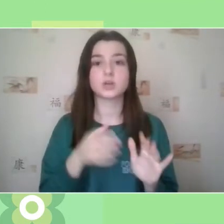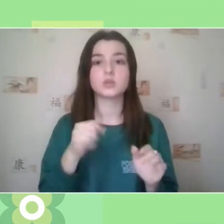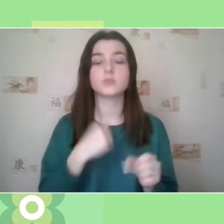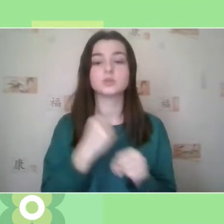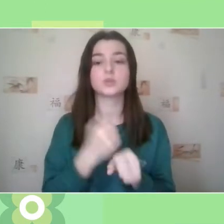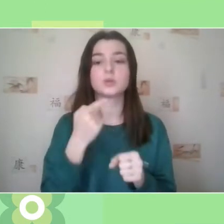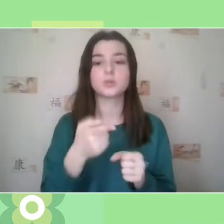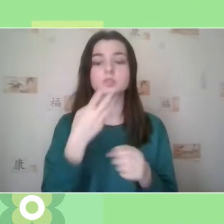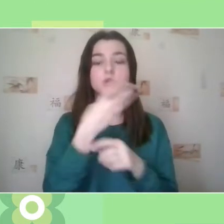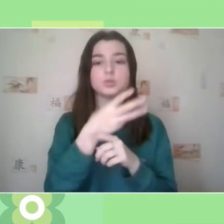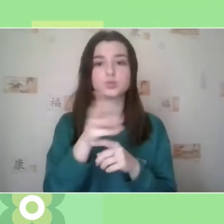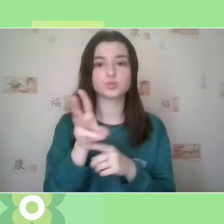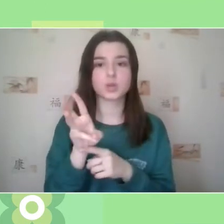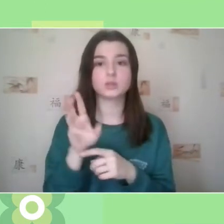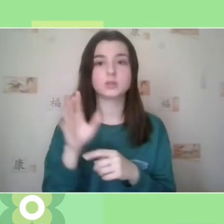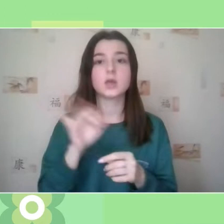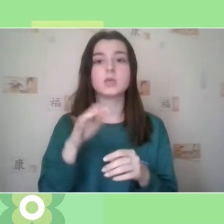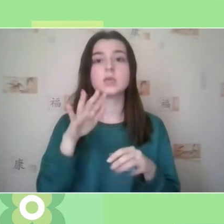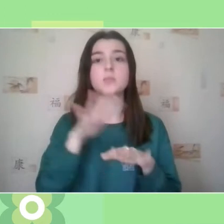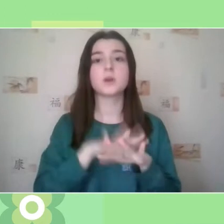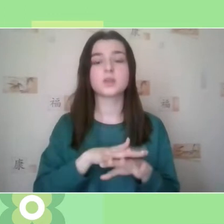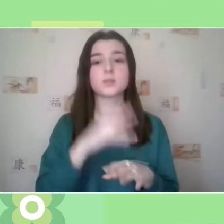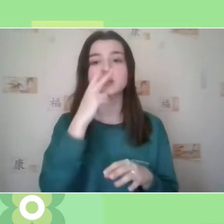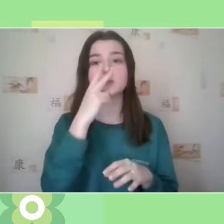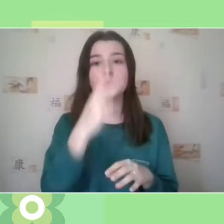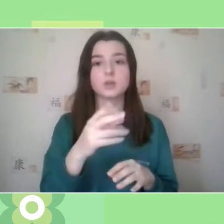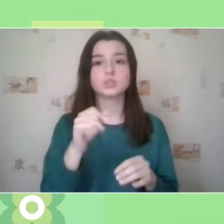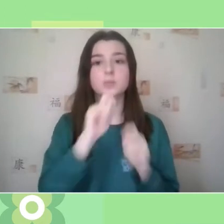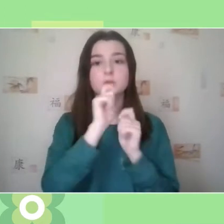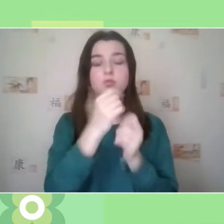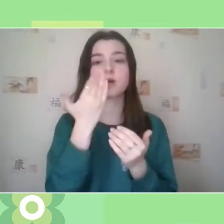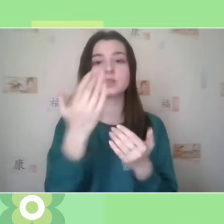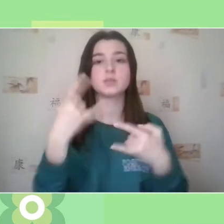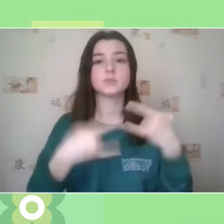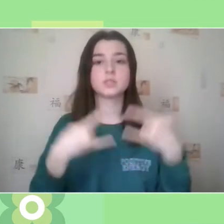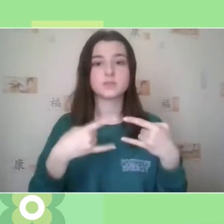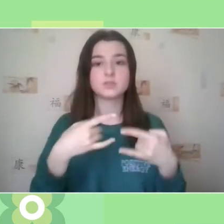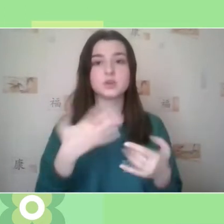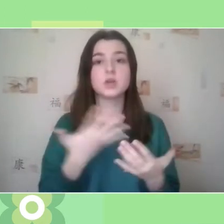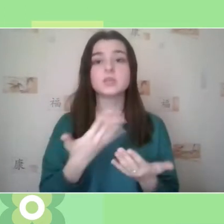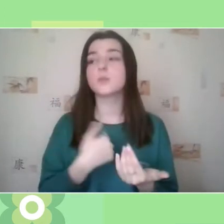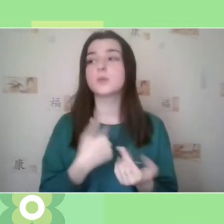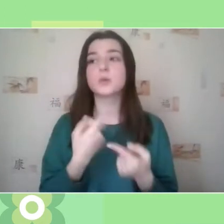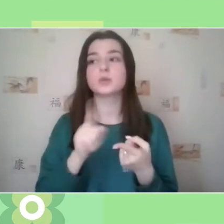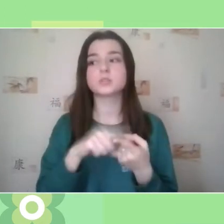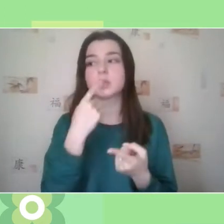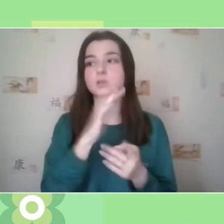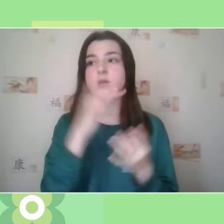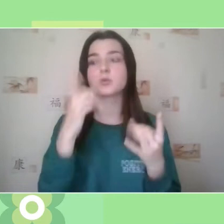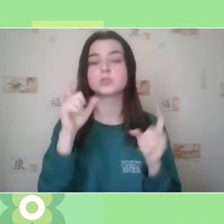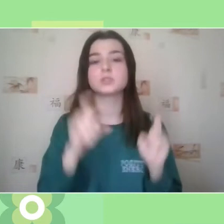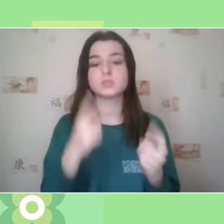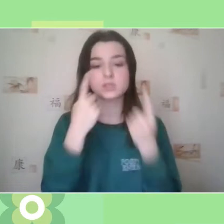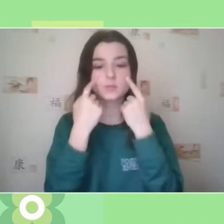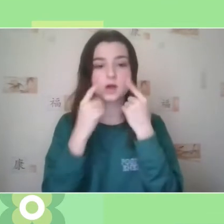сюжет, місцевий приватбанк побачив цей сюжет і подарували їм телевізор. Тобто, якби ми про це не казали, а просто сиділи і плакали, що